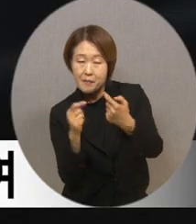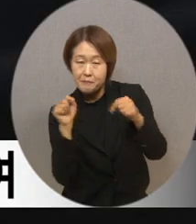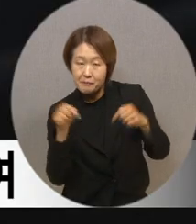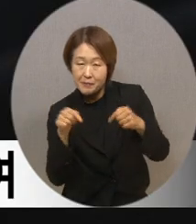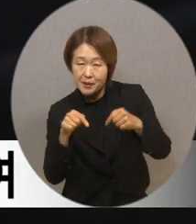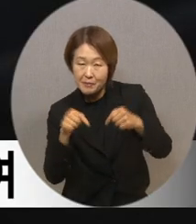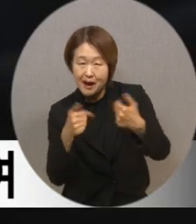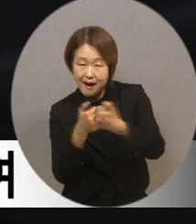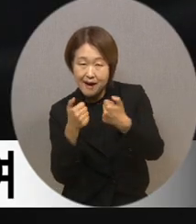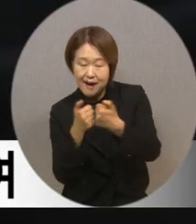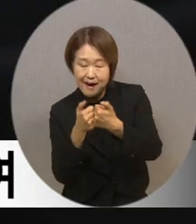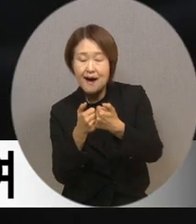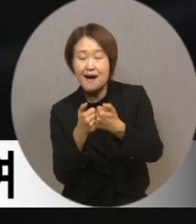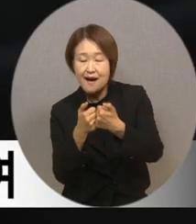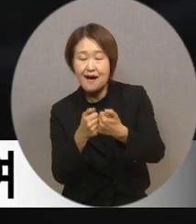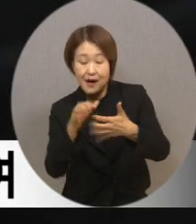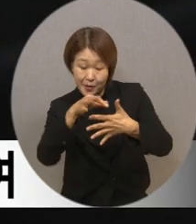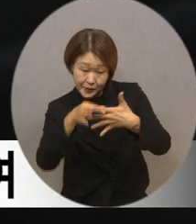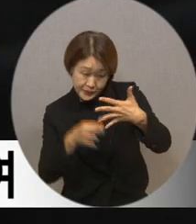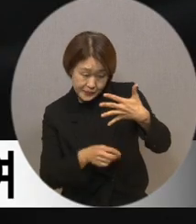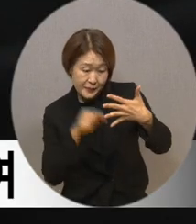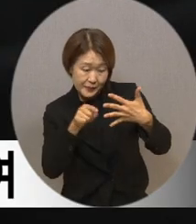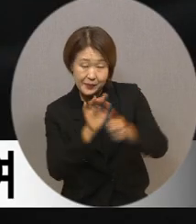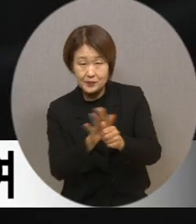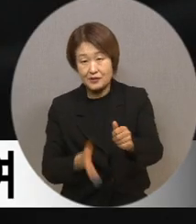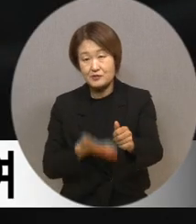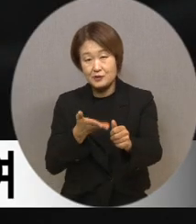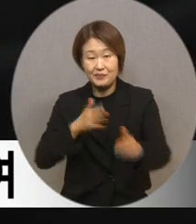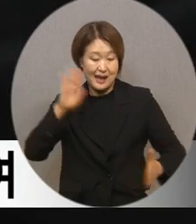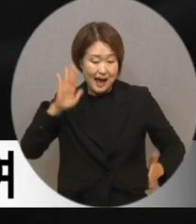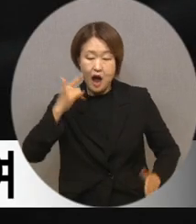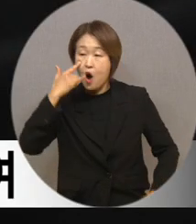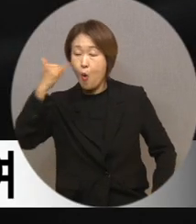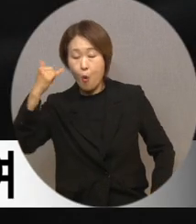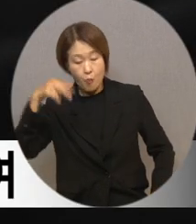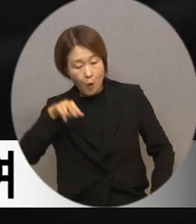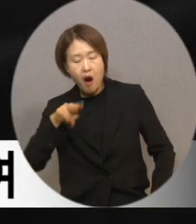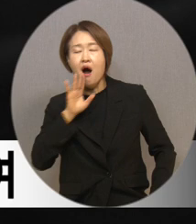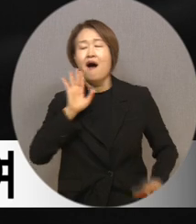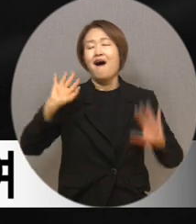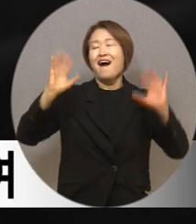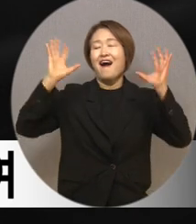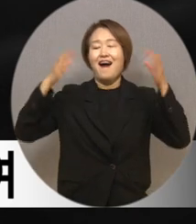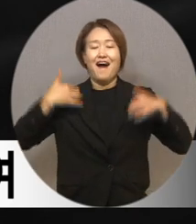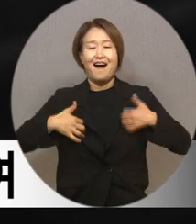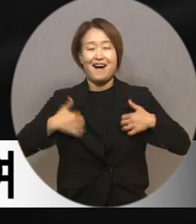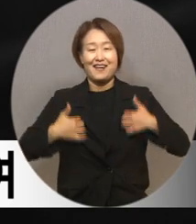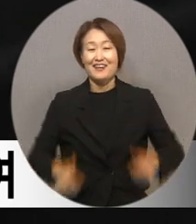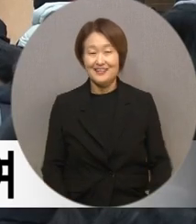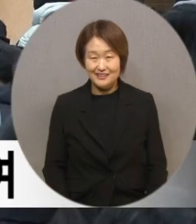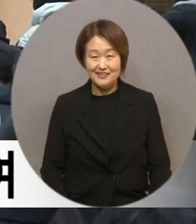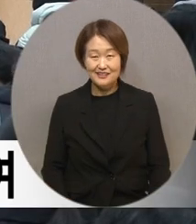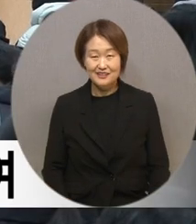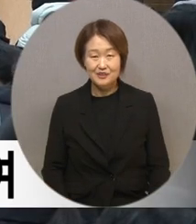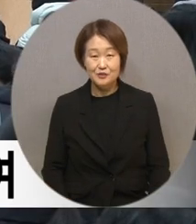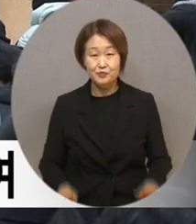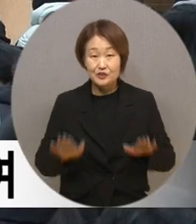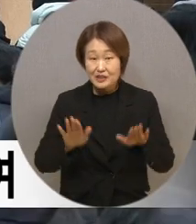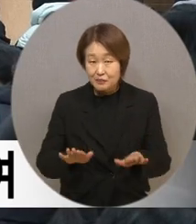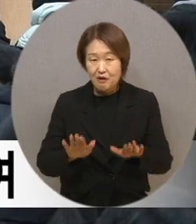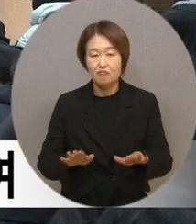등 체계적인 커리큘럼을 제공하며 학생과 학부모들의 큰 호응을 얻고 있습니다. 이번